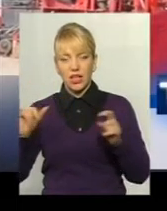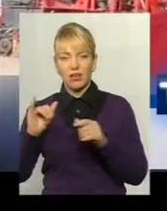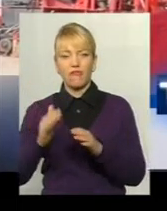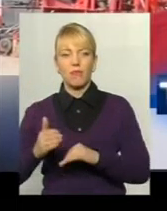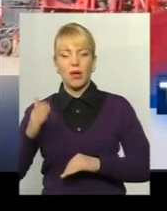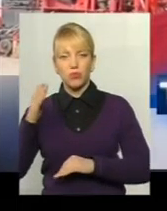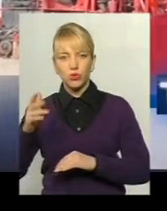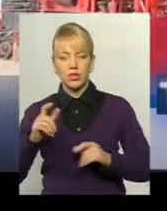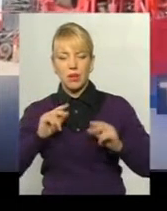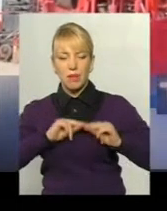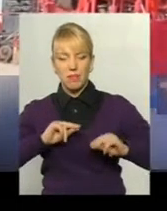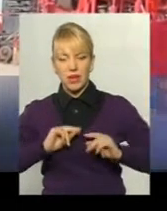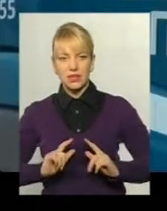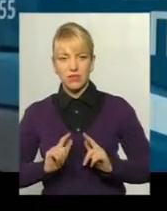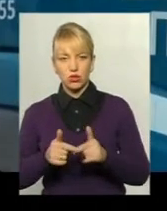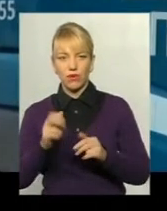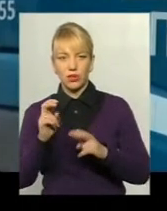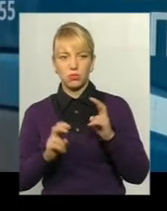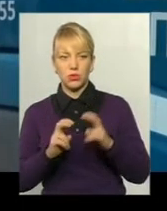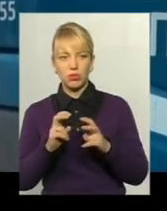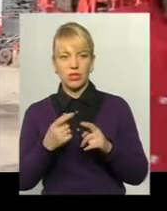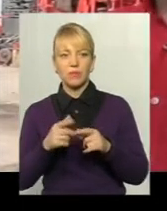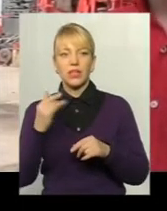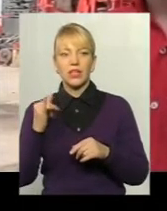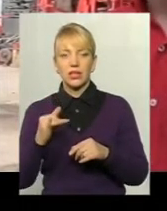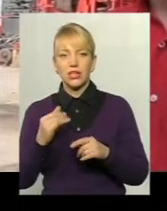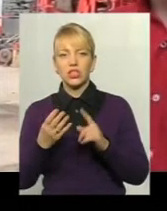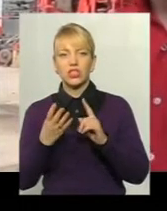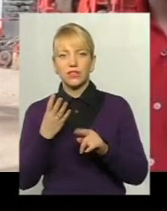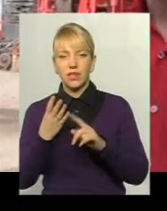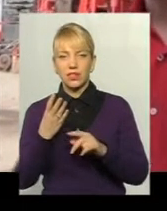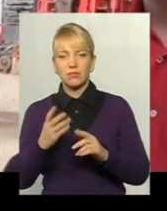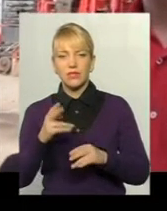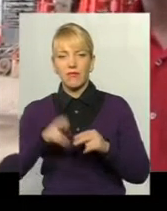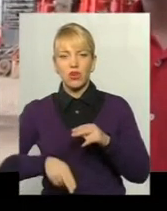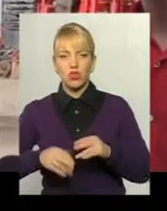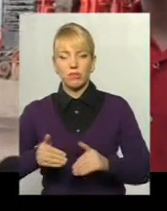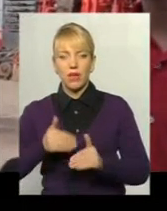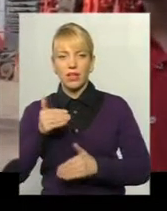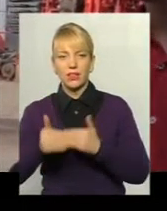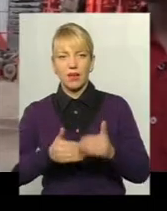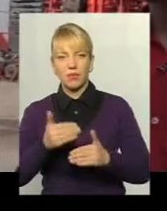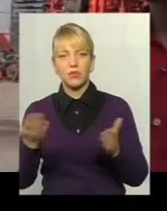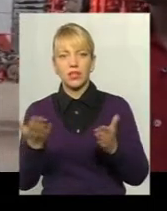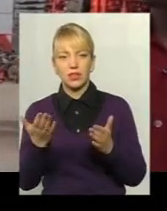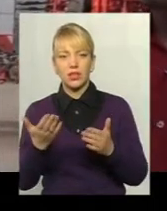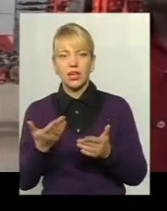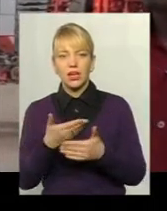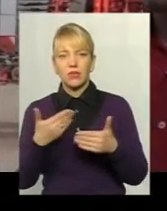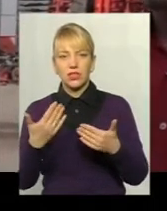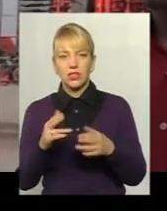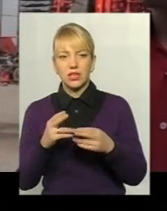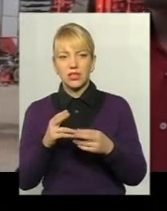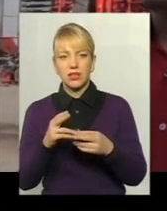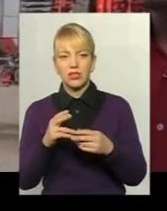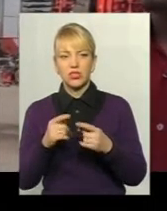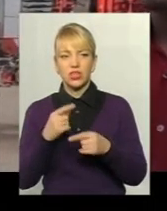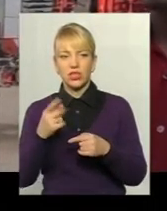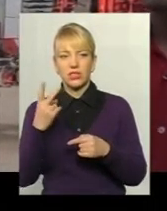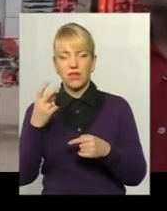майбутньому працевлаштуватися в підприємстві. І четвертим завершуючим етапом, який закінчиться через 2 роки,